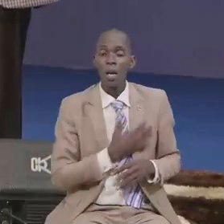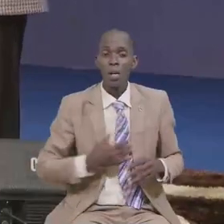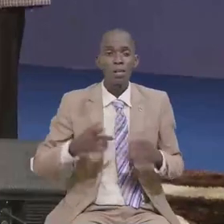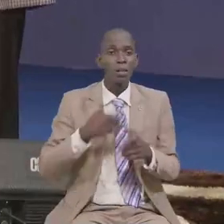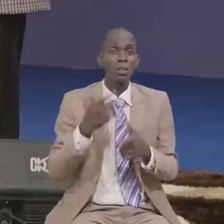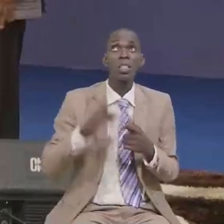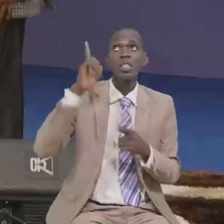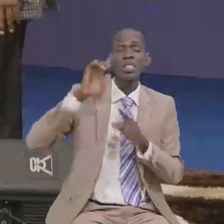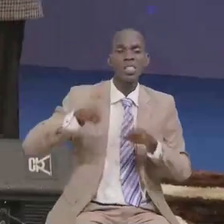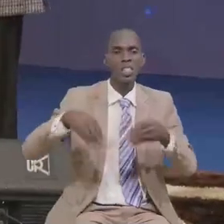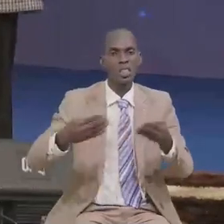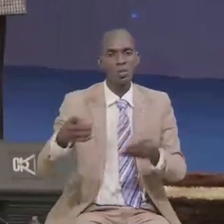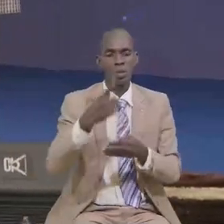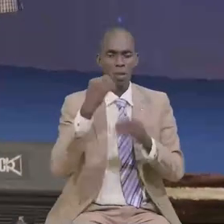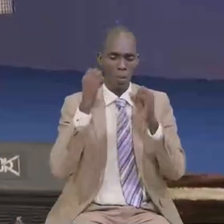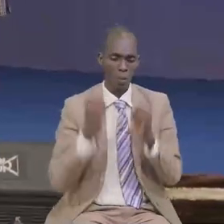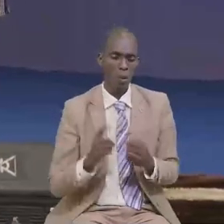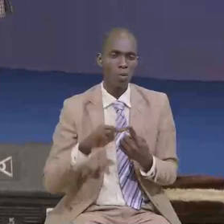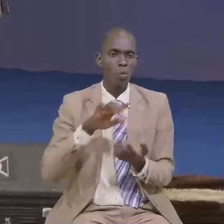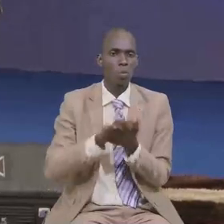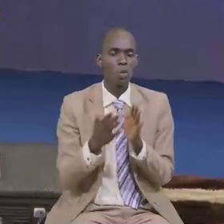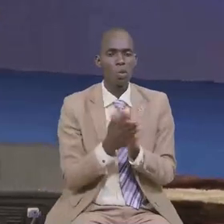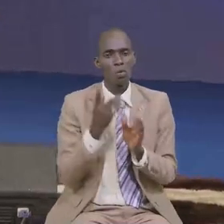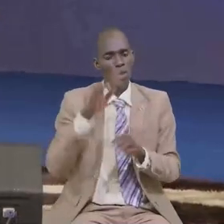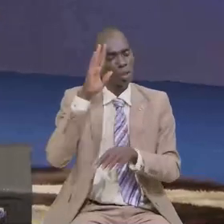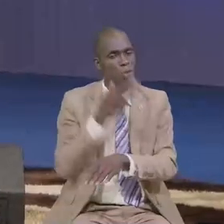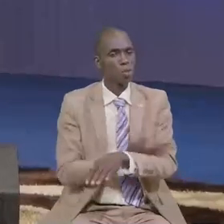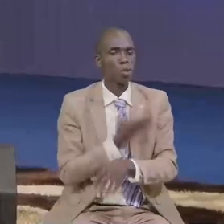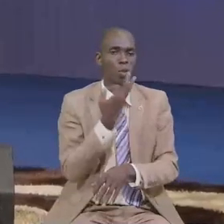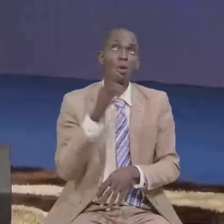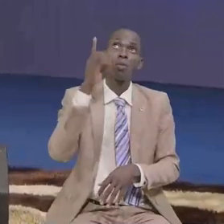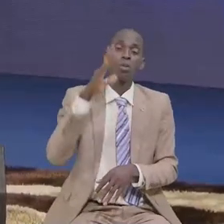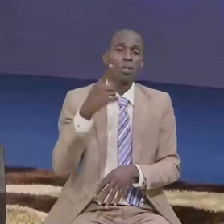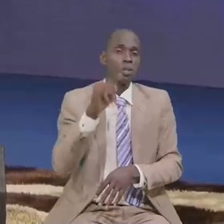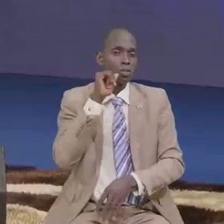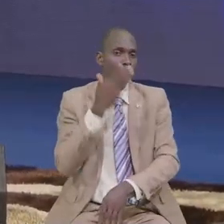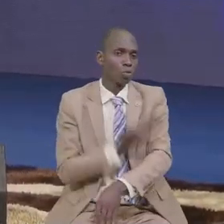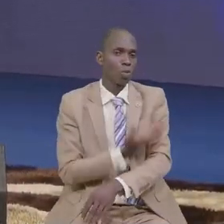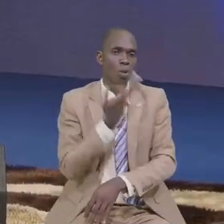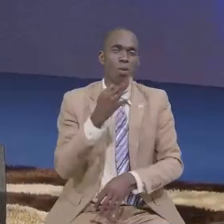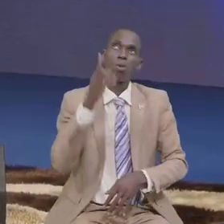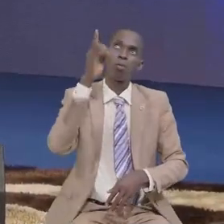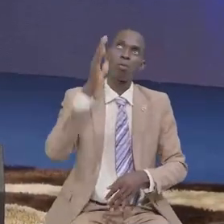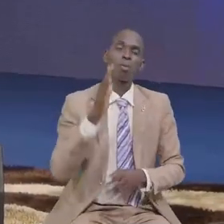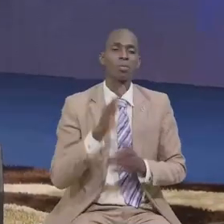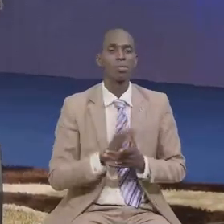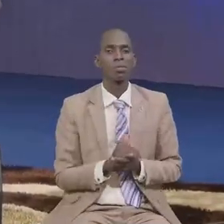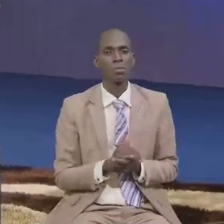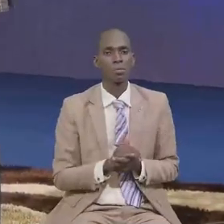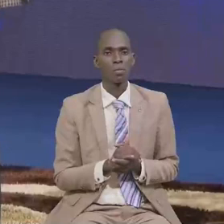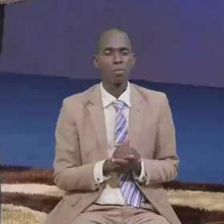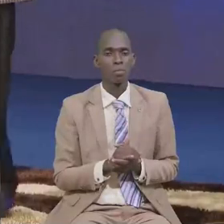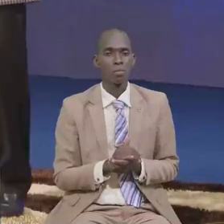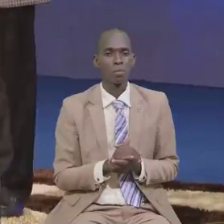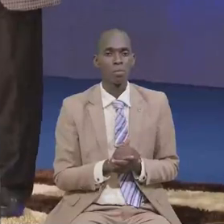te donne le pouvoir de devenir enfant de Dieu, fils de Dieu, fille